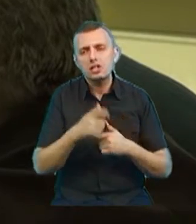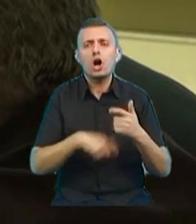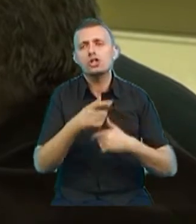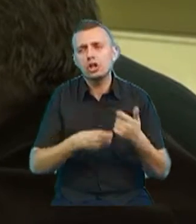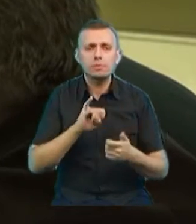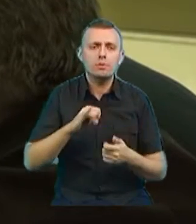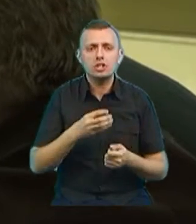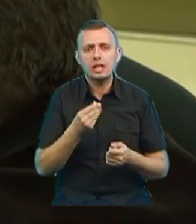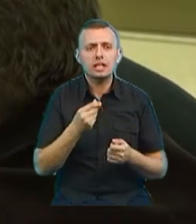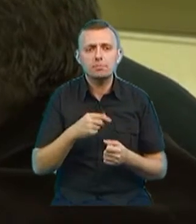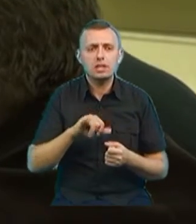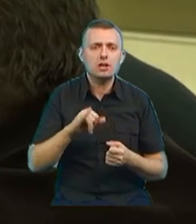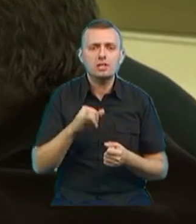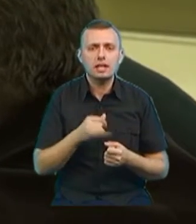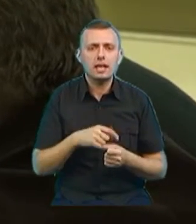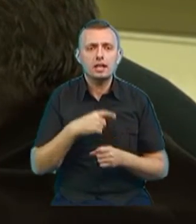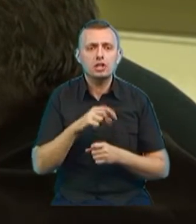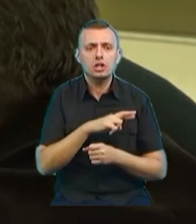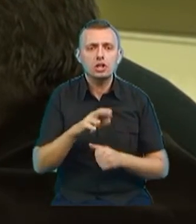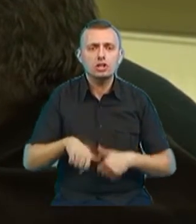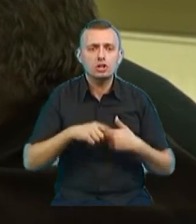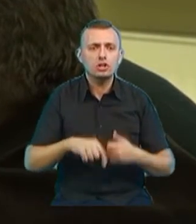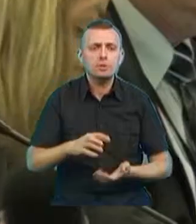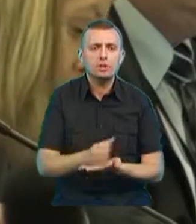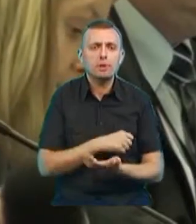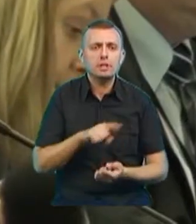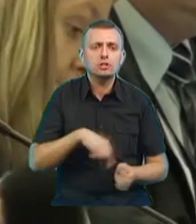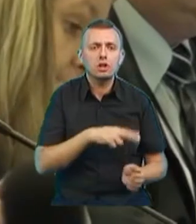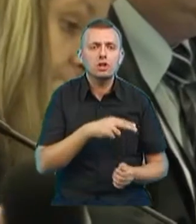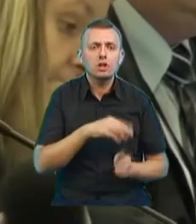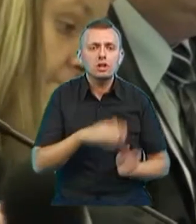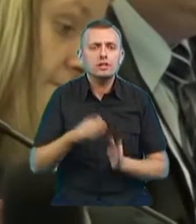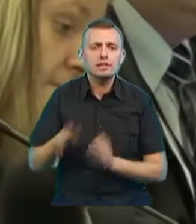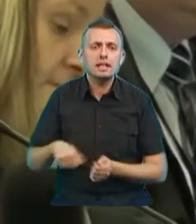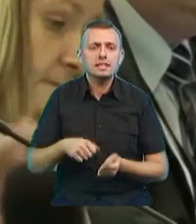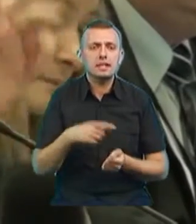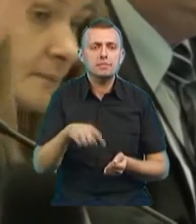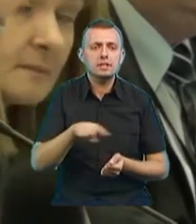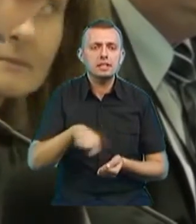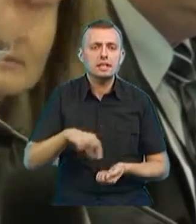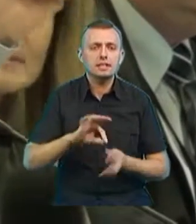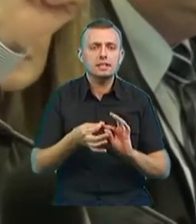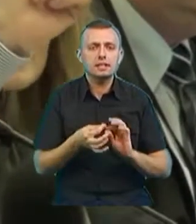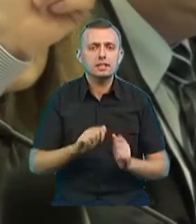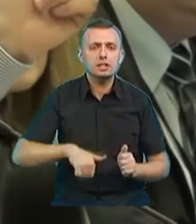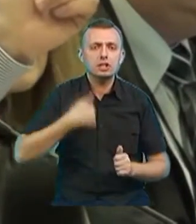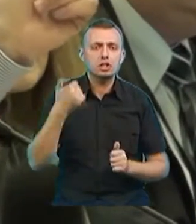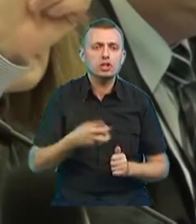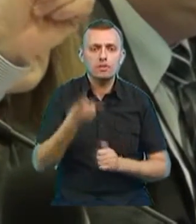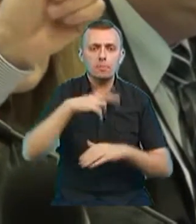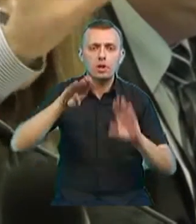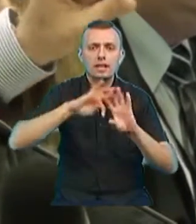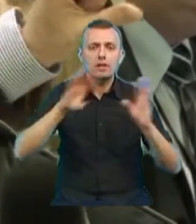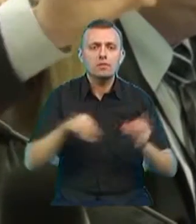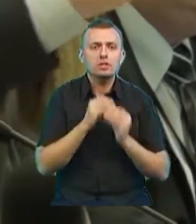pieniędzmi z jakiegoś podmiotu, żeby ten wynik poprawić. To jest kolejny raz, kiedy prezes tak naprawdę przedstawił wszystkie informacje,